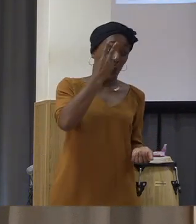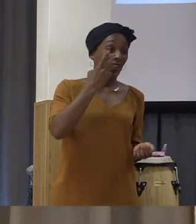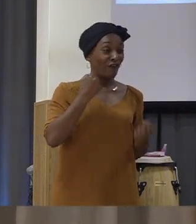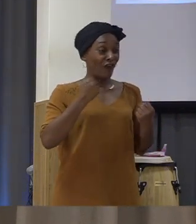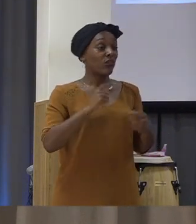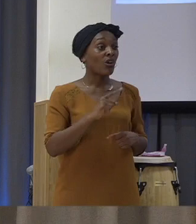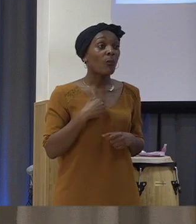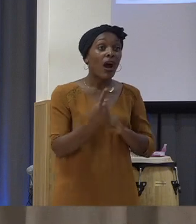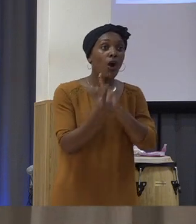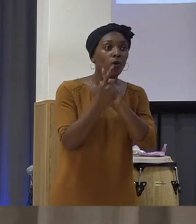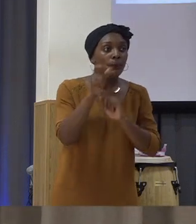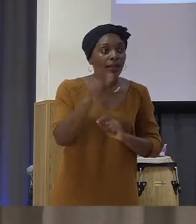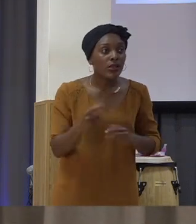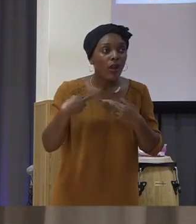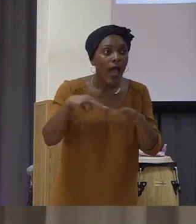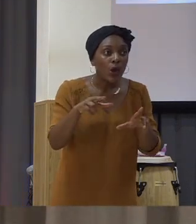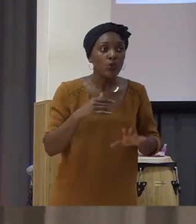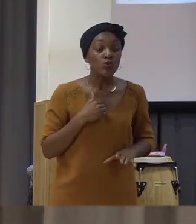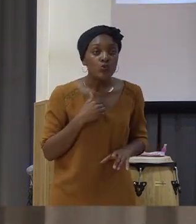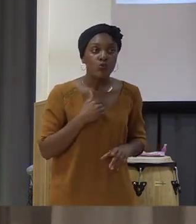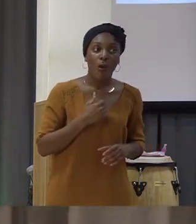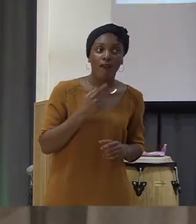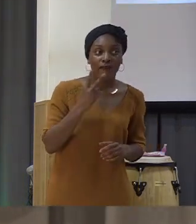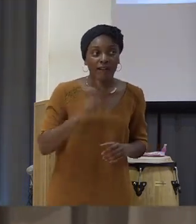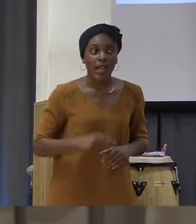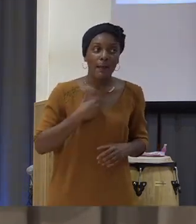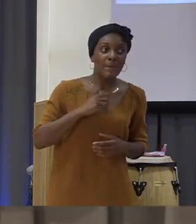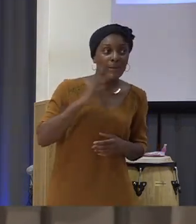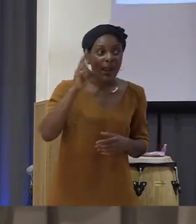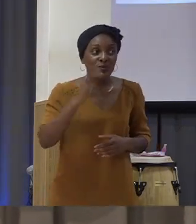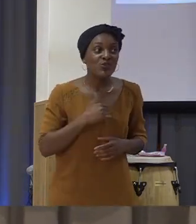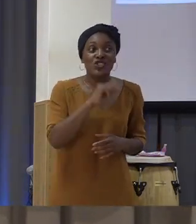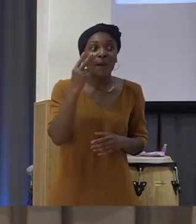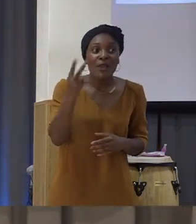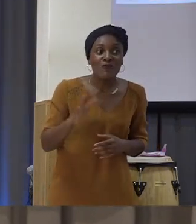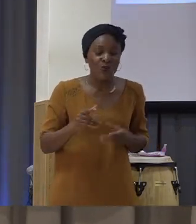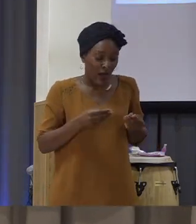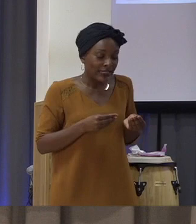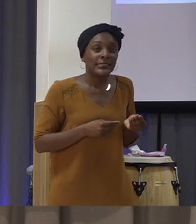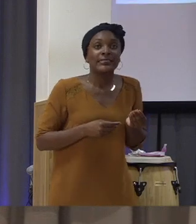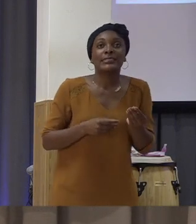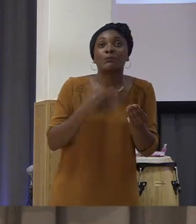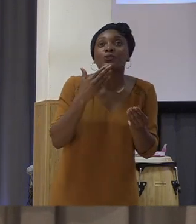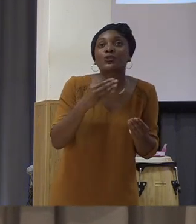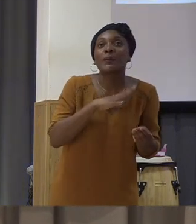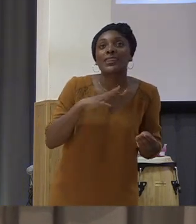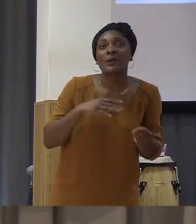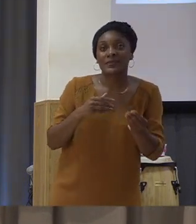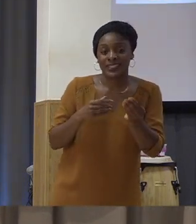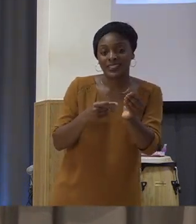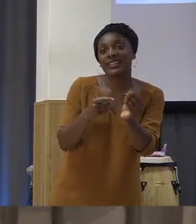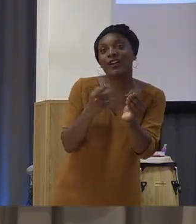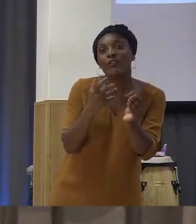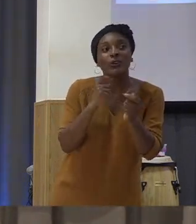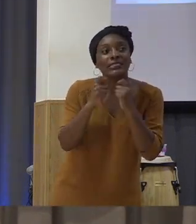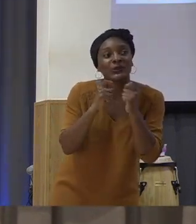parler à une personne dans la rue, vous lui tendez un évangile, vous ne l'avez jamais vu, la personne n'a pas du tout envie de prendre votre évangile, et vous essayez